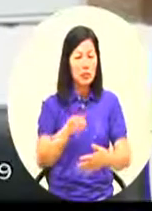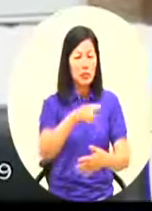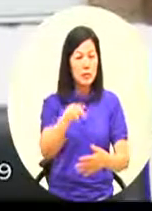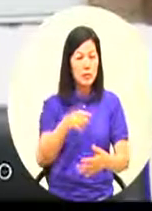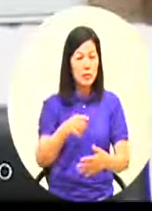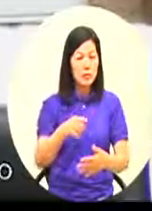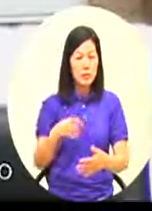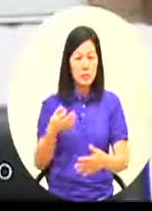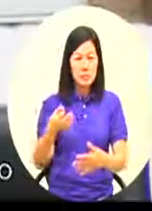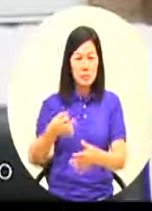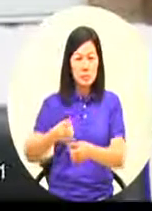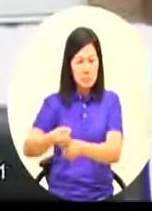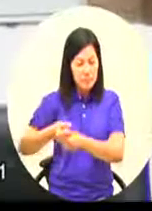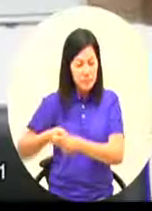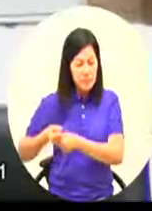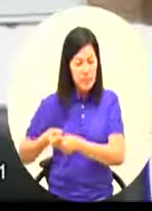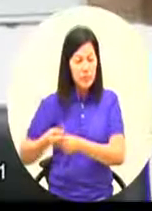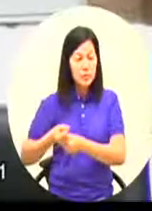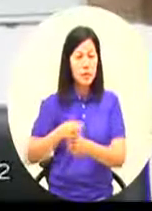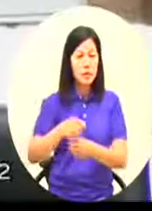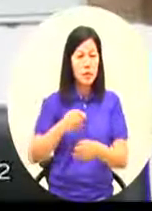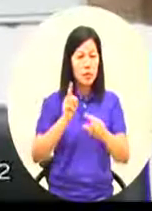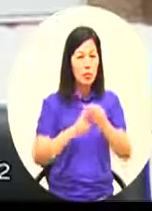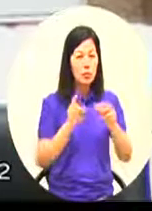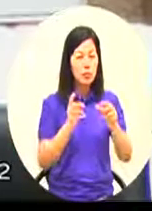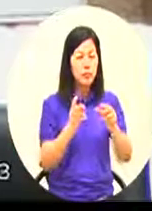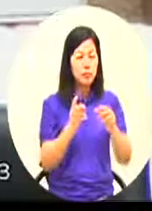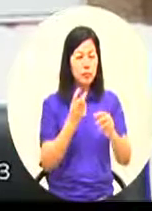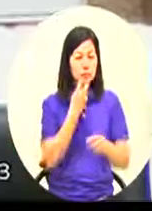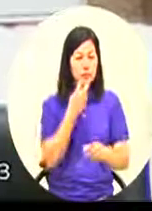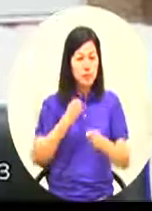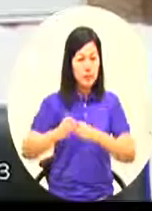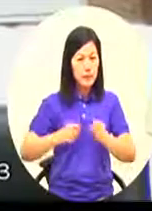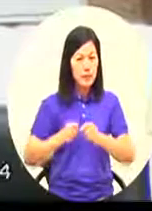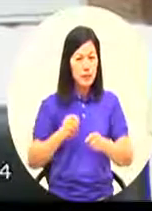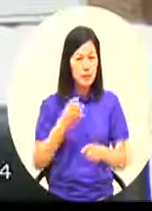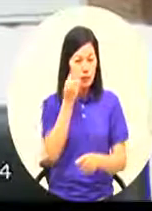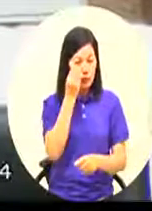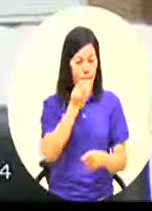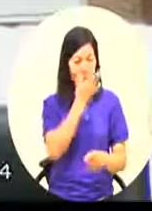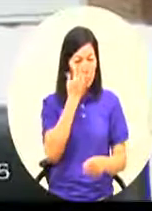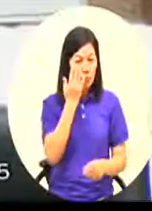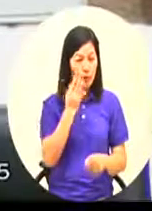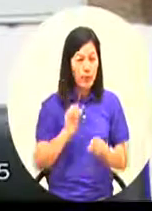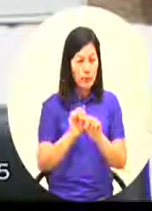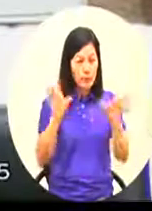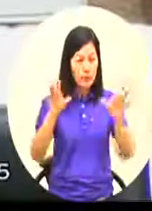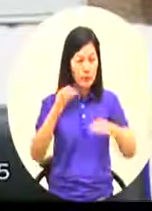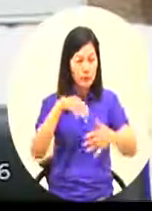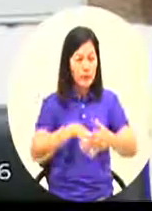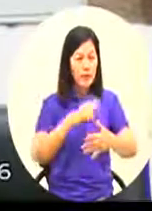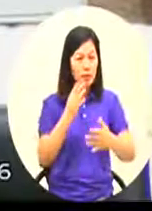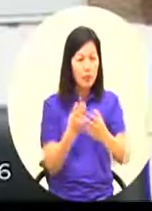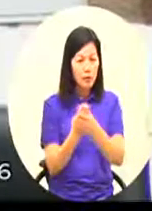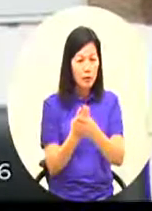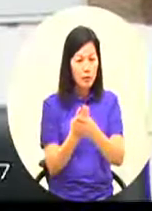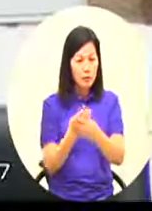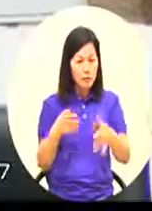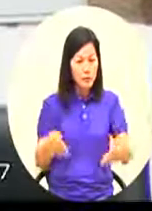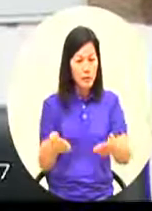取的中央计划的观光发展，其中的温泉开